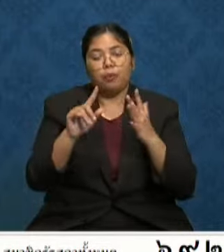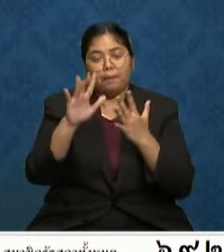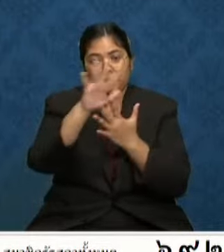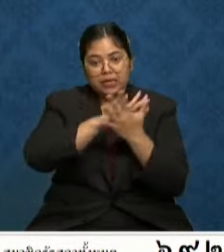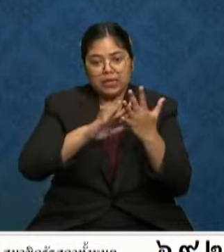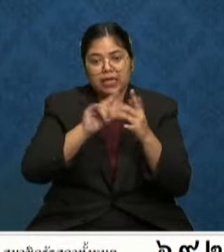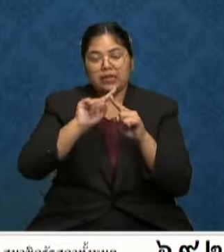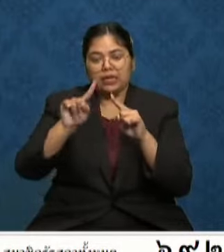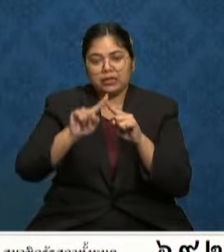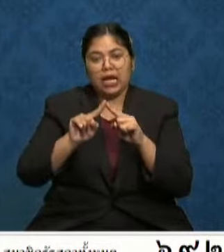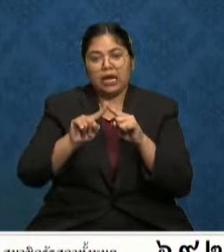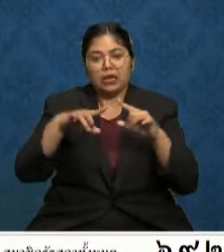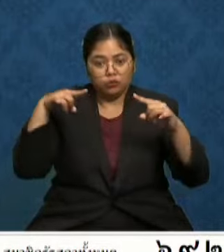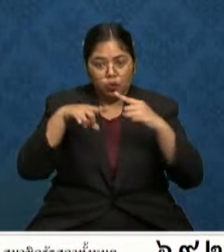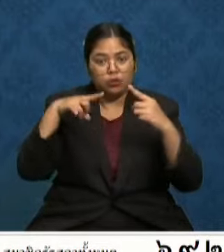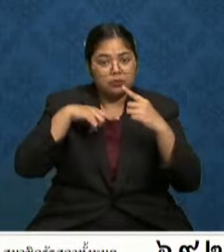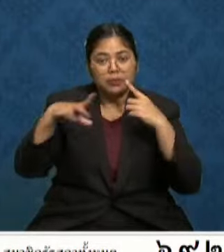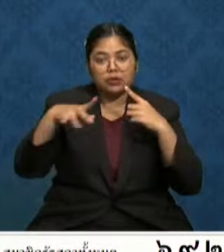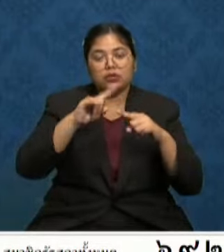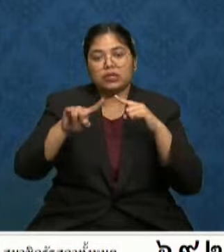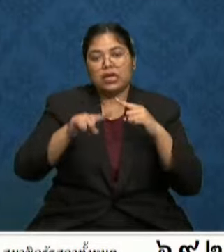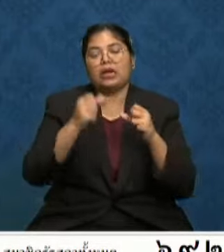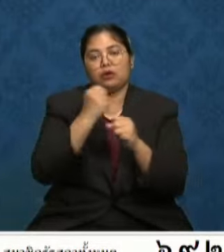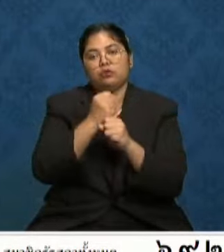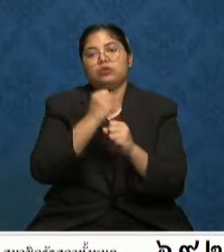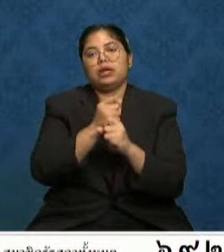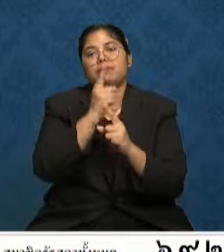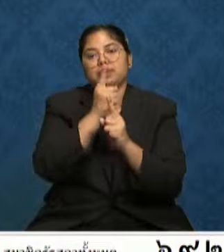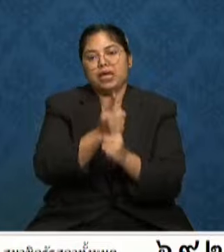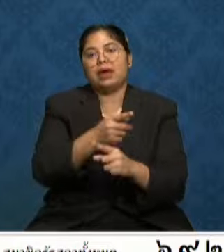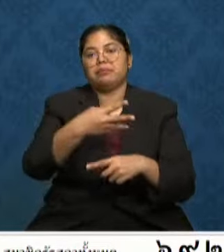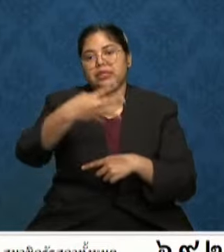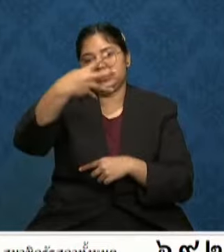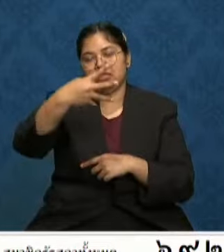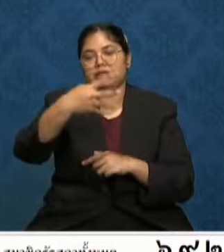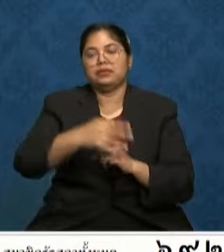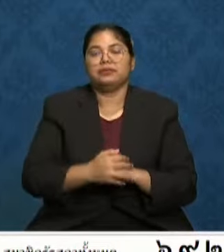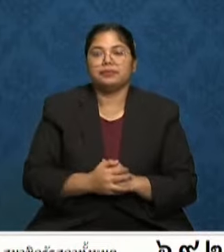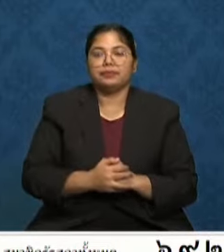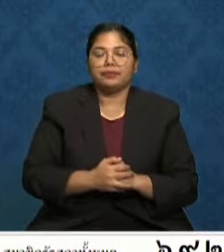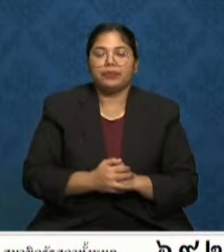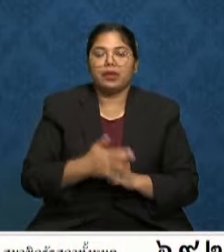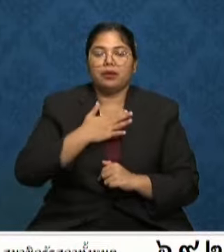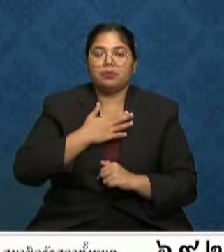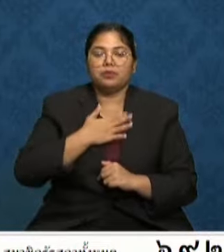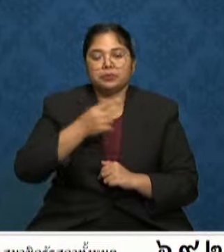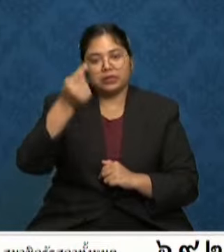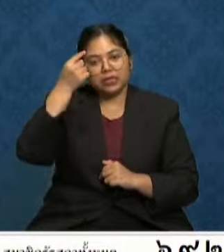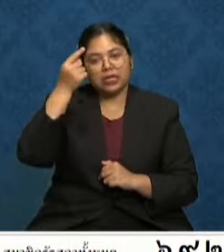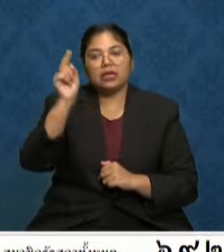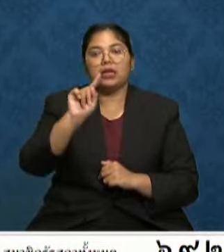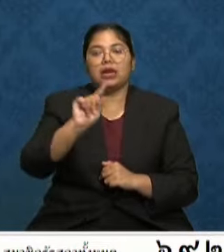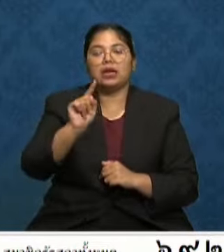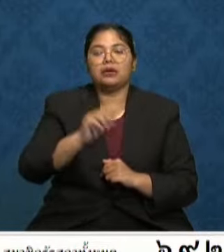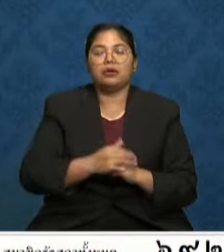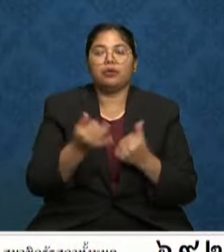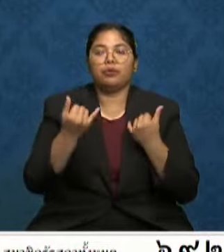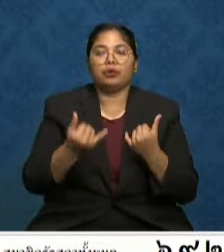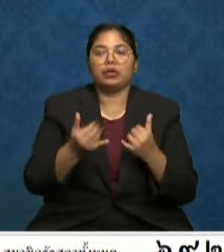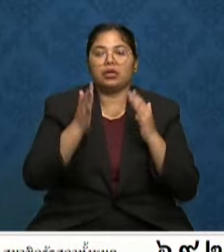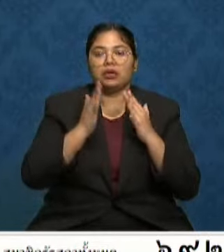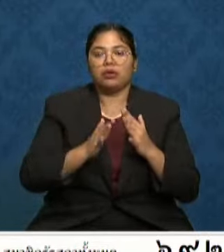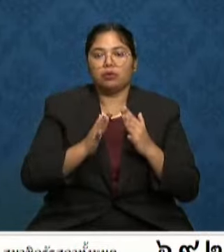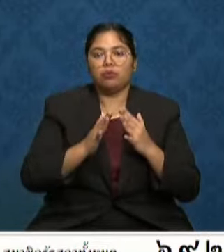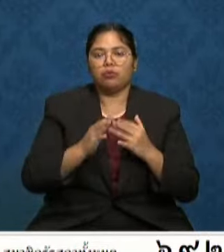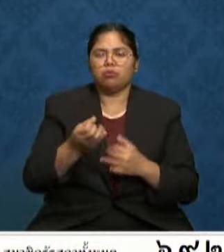ซี่ขอบที่เราควรจะตองทำนะที่นี้เพนั้นผมเลยคิดอยนี้คร ทประทานครัวันนี้มีคนพด